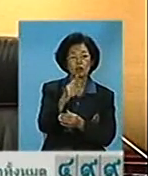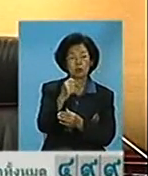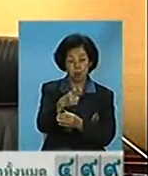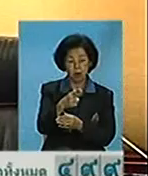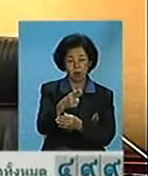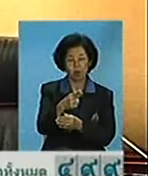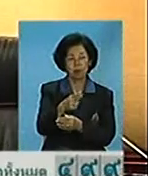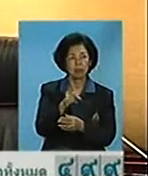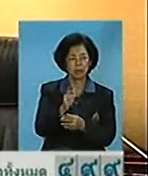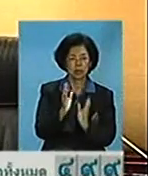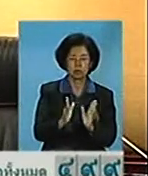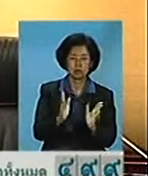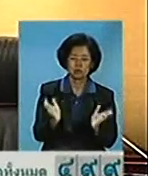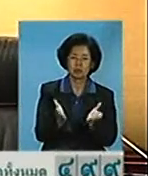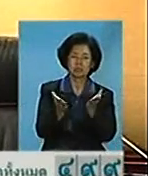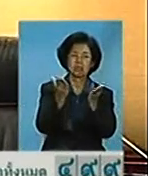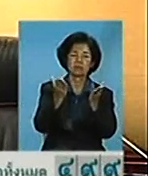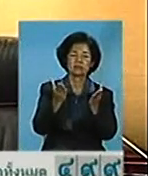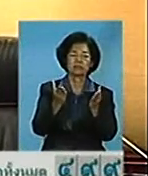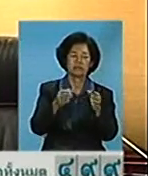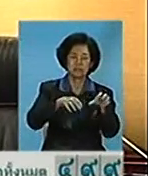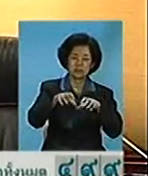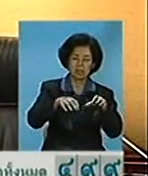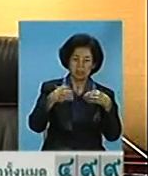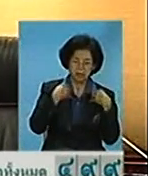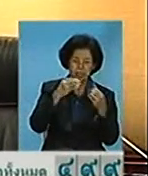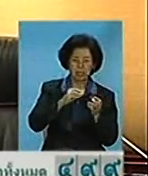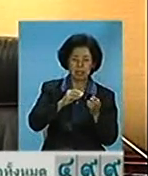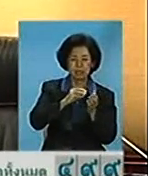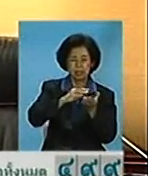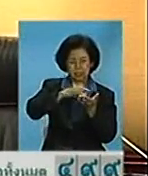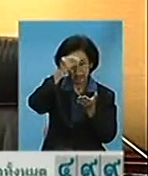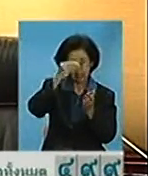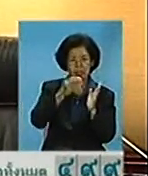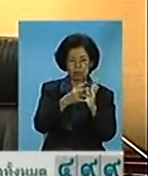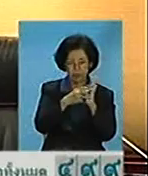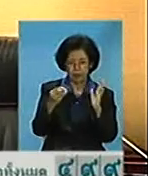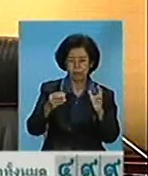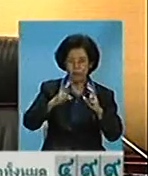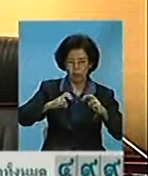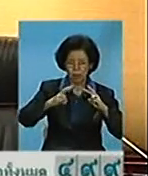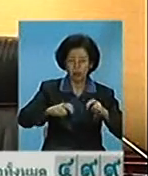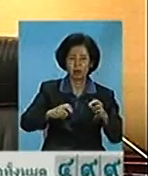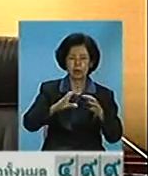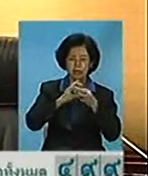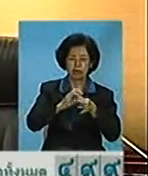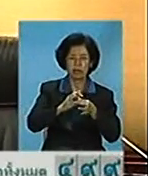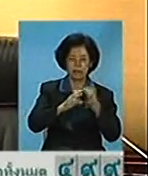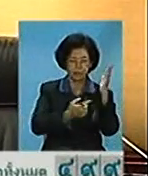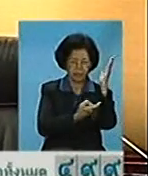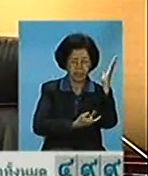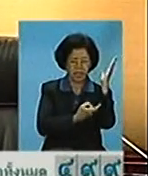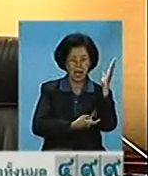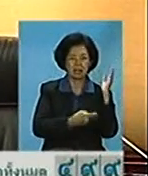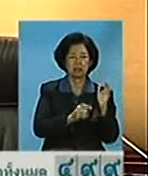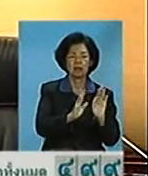แต่ว่าเป็นผู้ส่งเสริมสนับสนุนจัดให้มีการศึกษาอบรมวิเคราะห์เกี่ยวกับเรื่องยางก็คือหน้าที่ของสถาบันวิจัยยาง